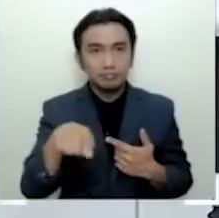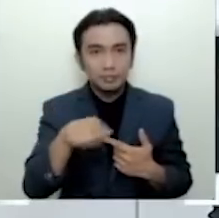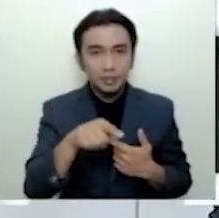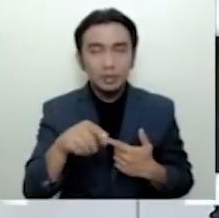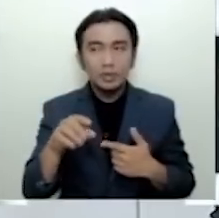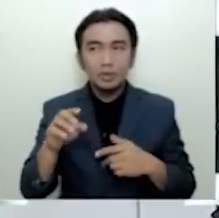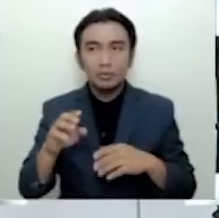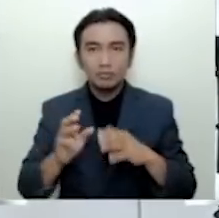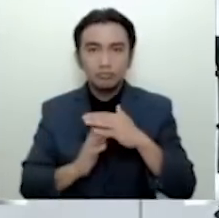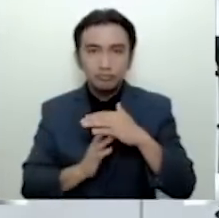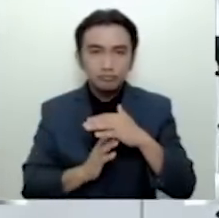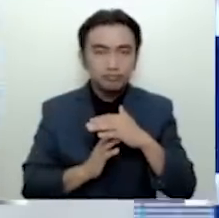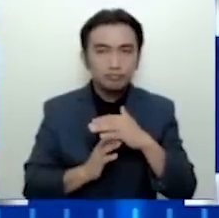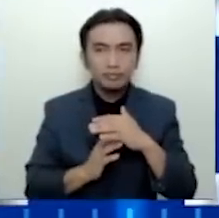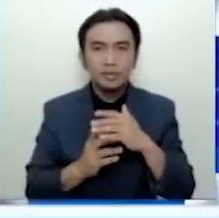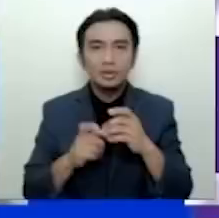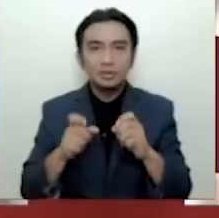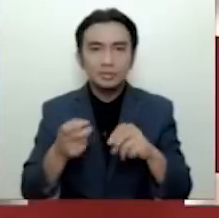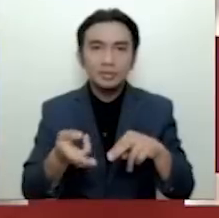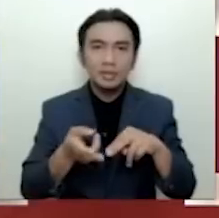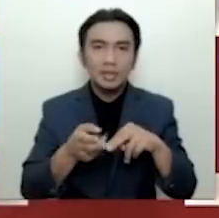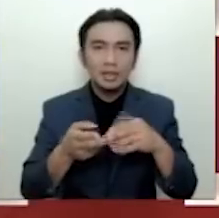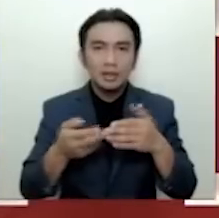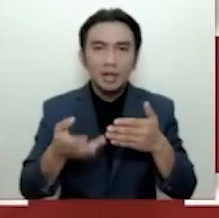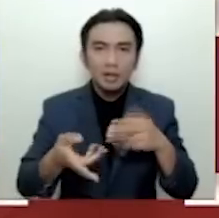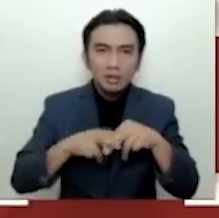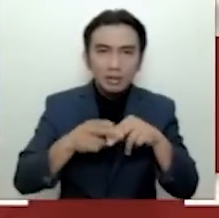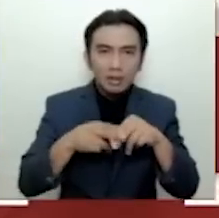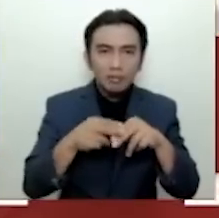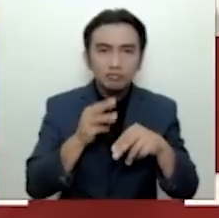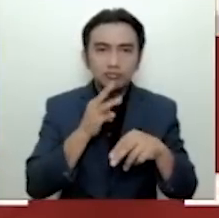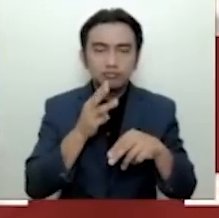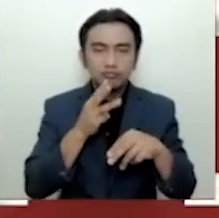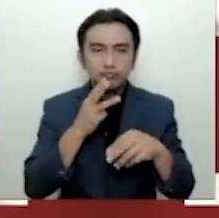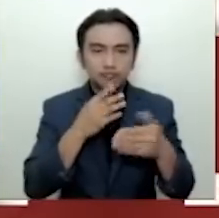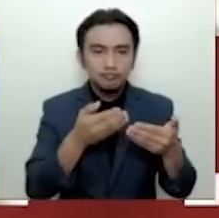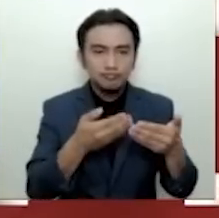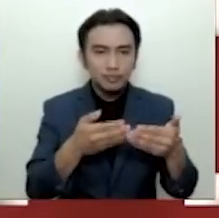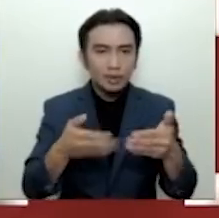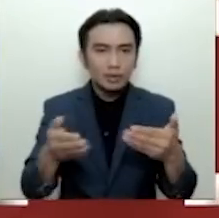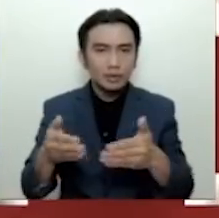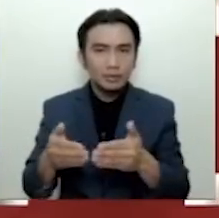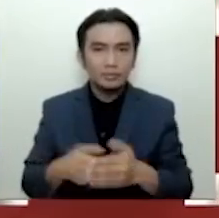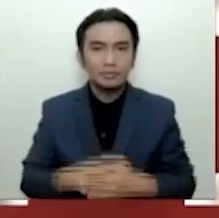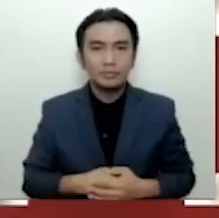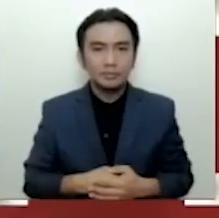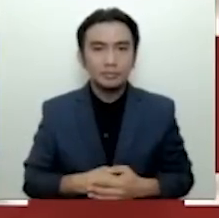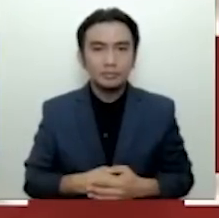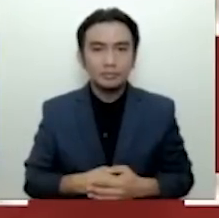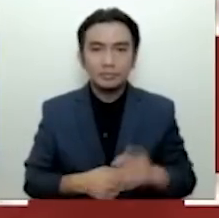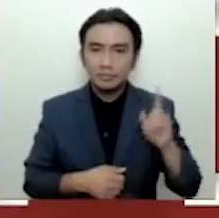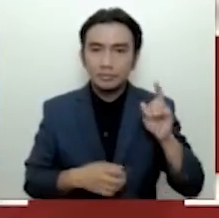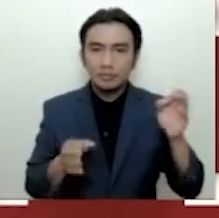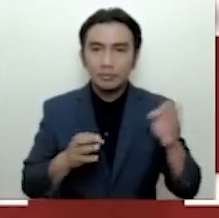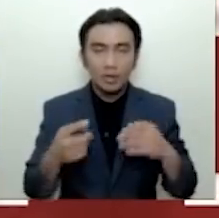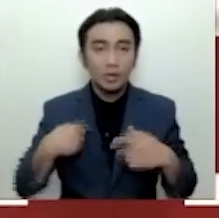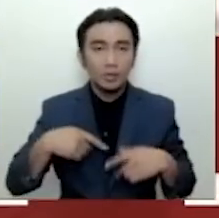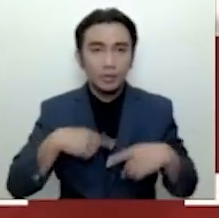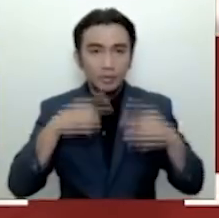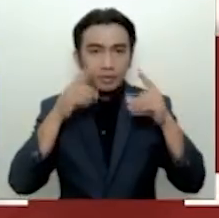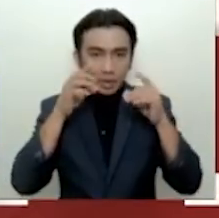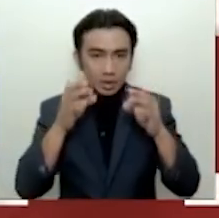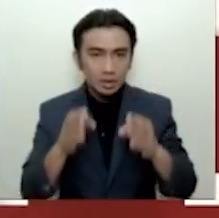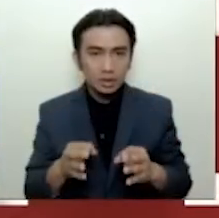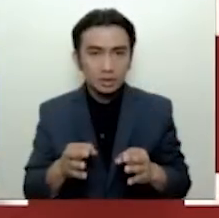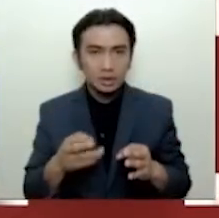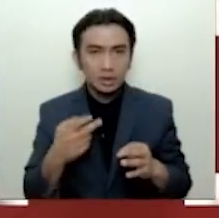ang labas ng tubig mula sa Angat Dam. Ang board sa ngayon po had decided to grant the amount of the volume of